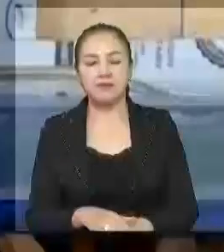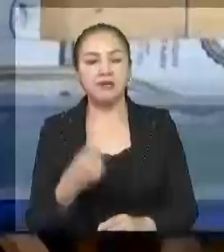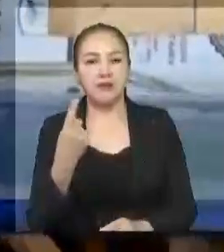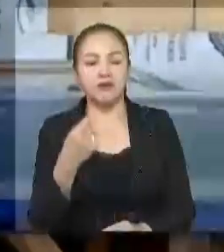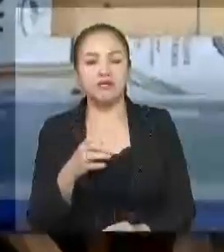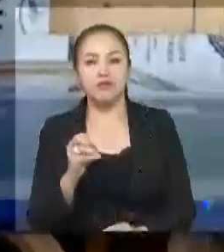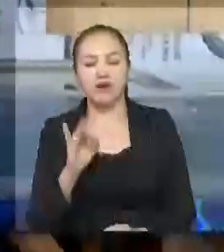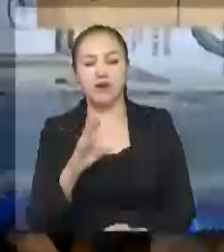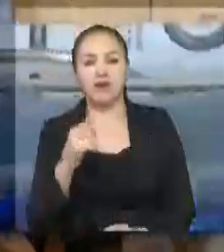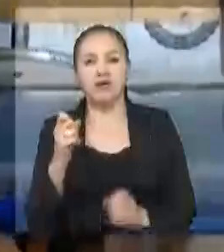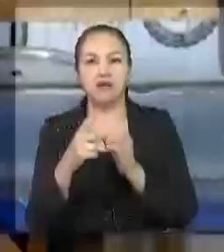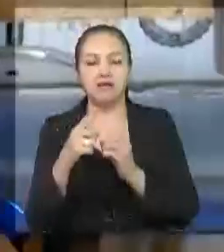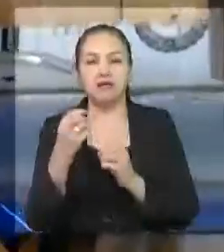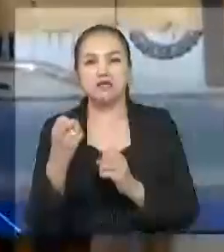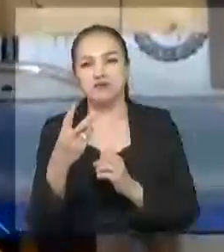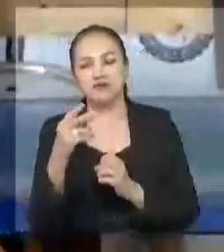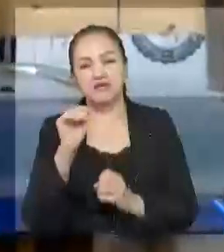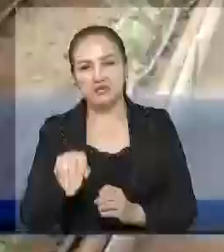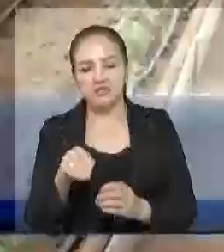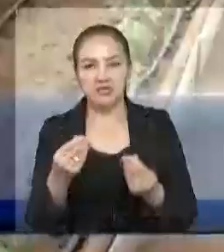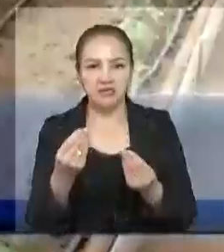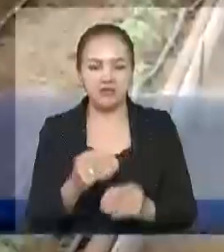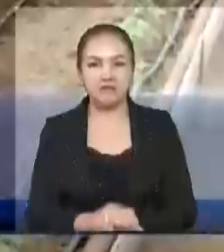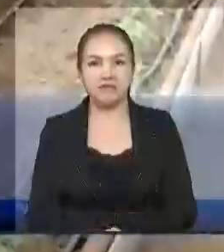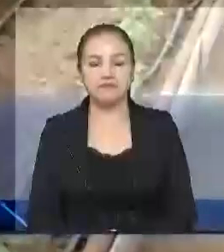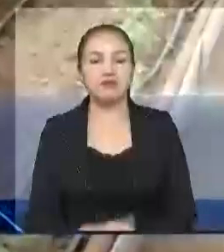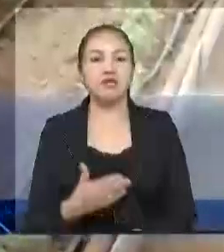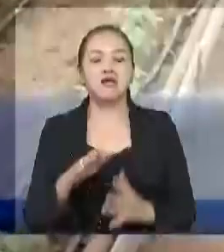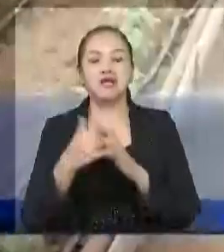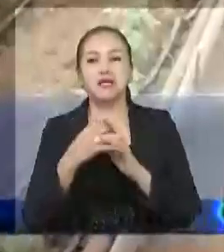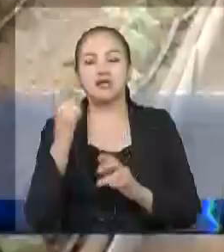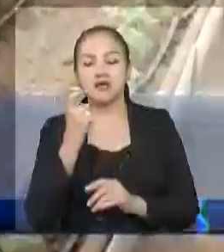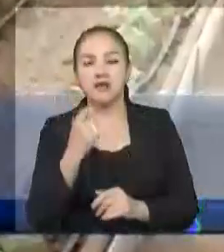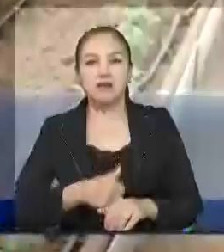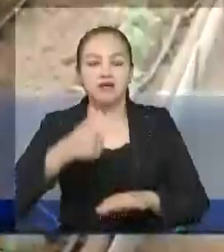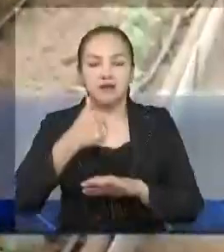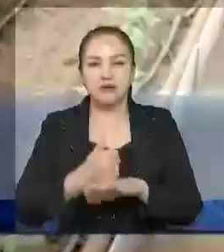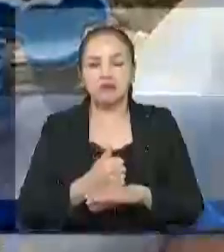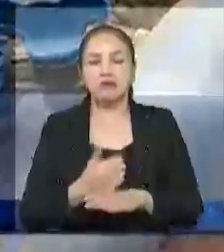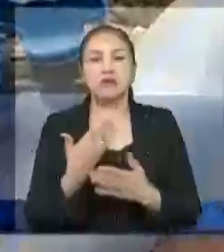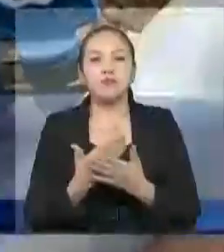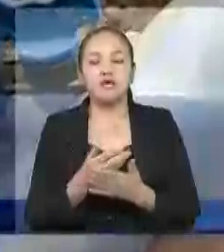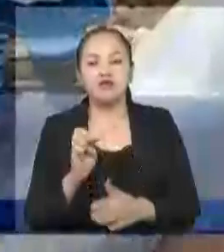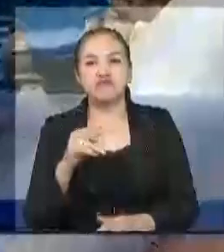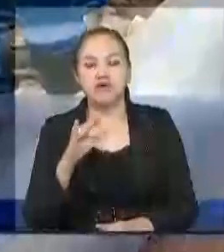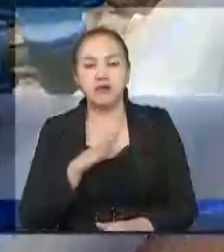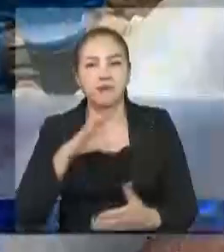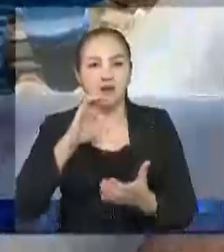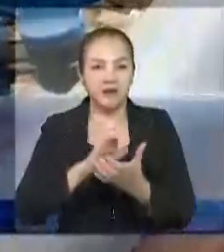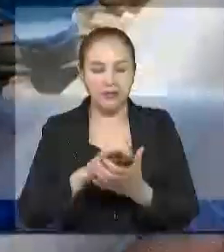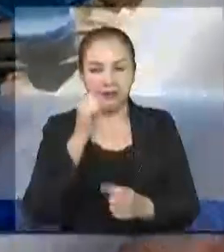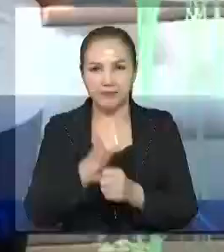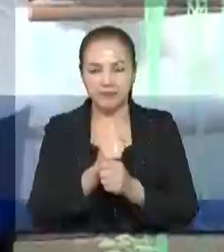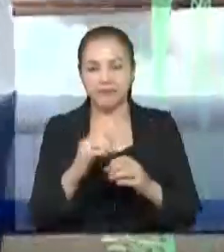одного дымохода – 11-12 тысяч тенге. Диверсификация сельского хозяйства – одно из главных условий конкуренции. Ералы Тугжанов ознакомился с